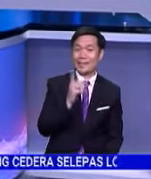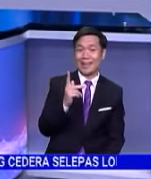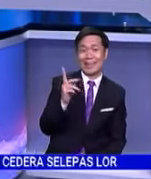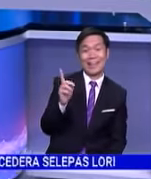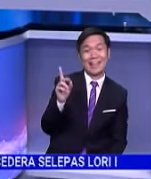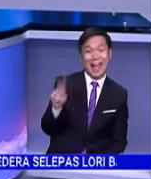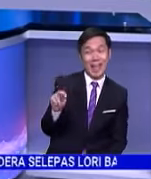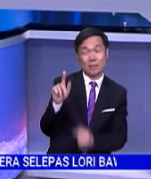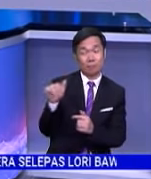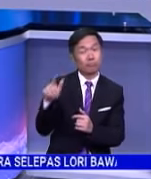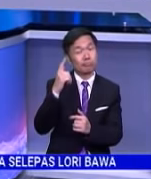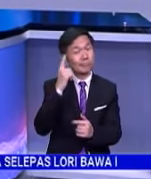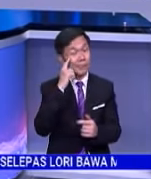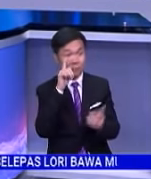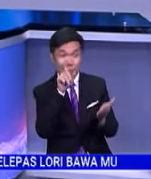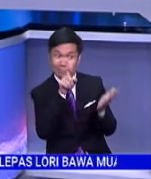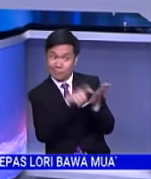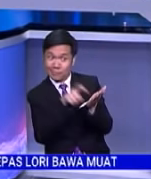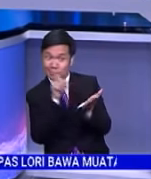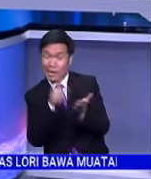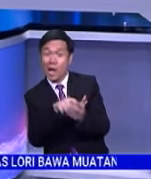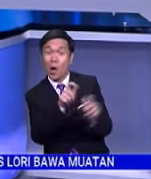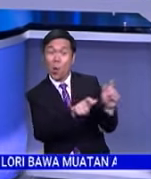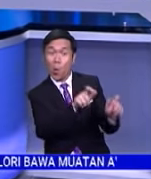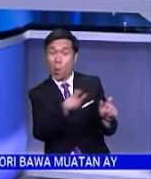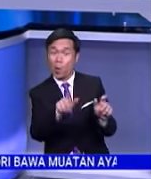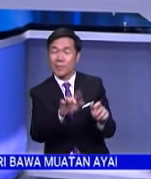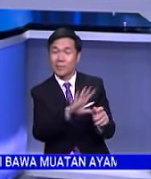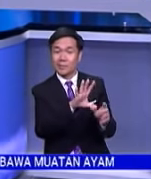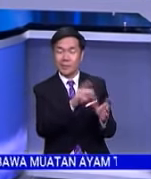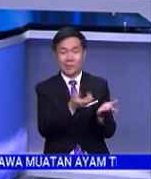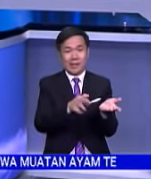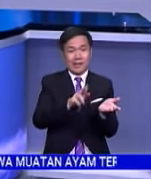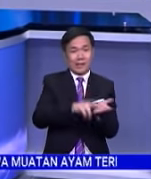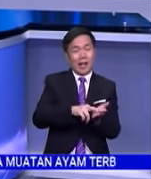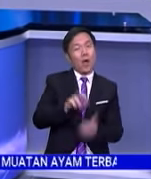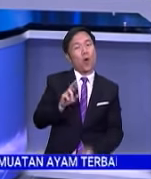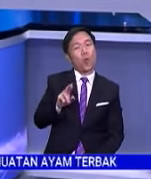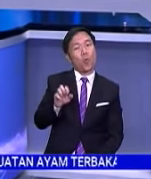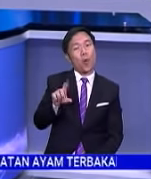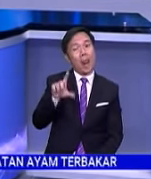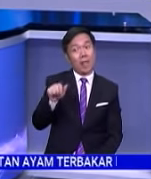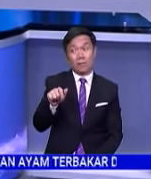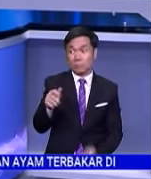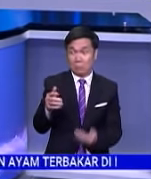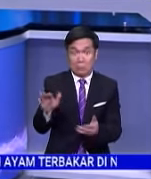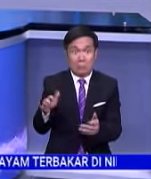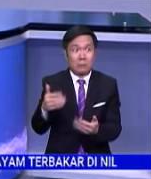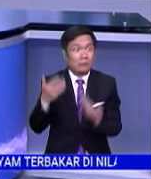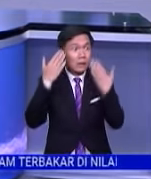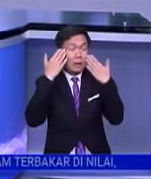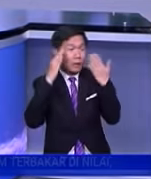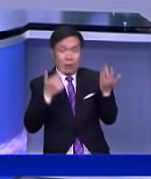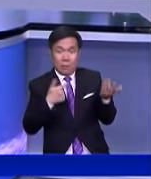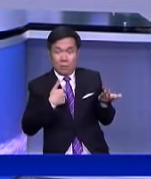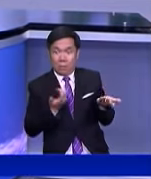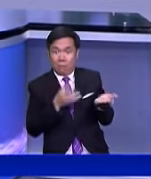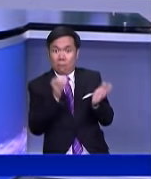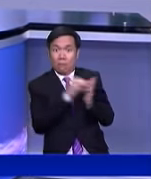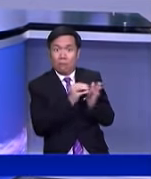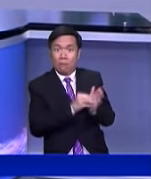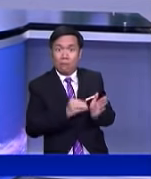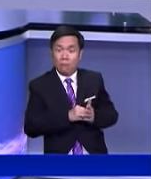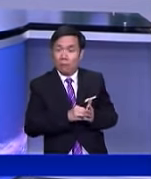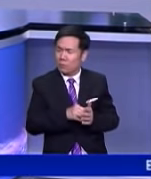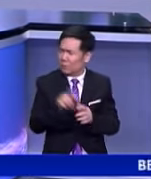Telah mengenal pasti individu yang didaftarkan sebagai anggota Jabatan Sukarelawan Malaysia Rela tanpa pengetahuan mereka. Menurut menterinya Datuk